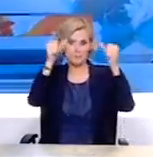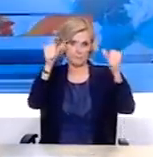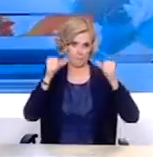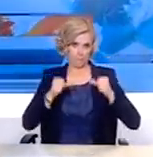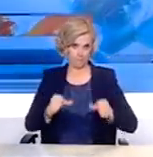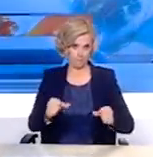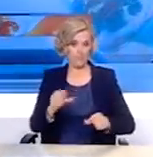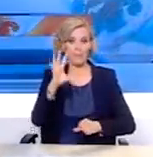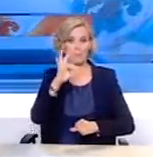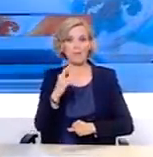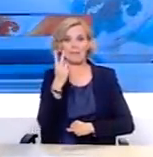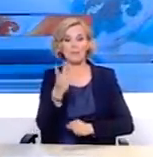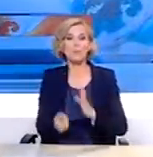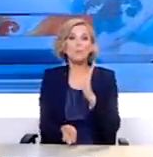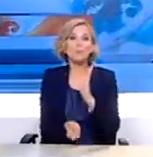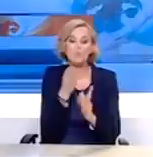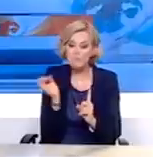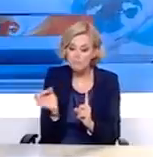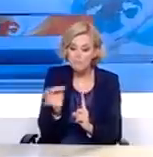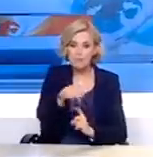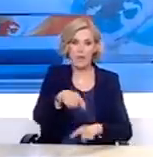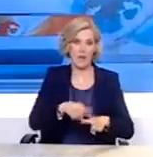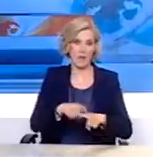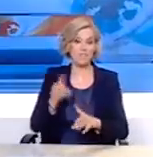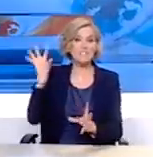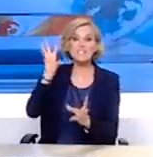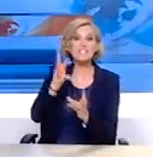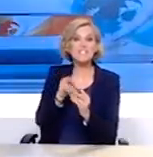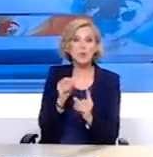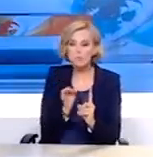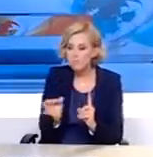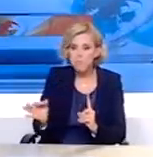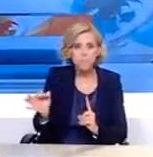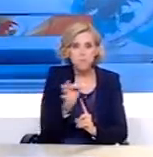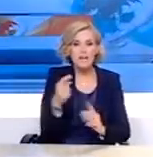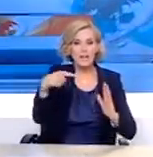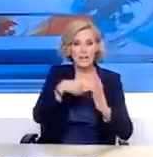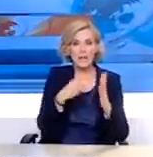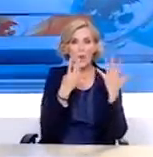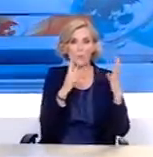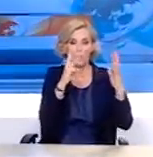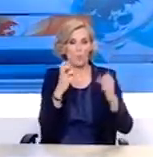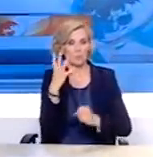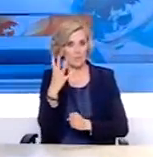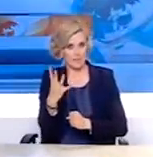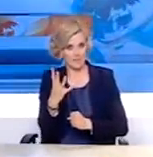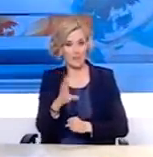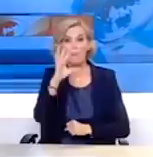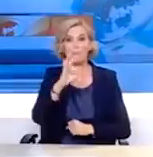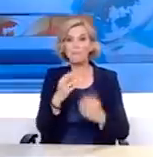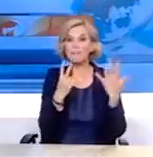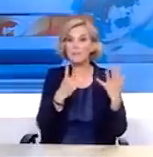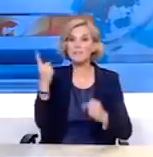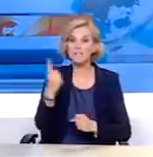του νέου ιού στη χώρα. Ο συνολικός αριθμός των κρουσμάτων είναι 1.884, εκ των οποίων το